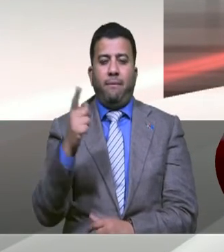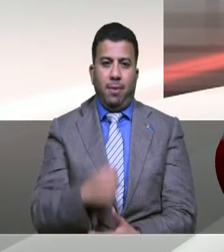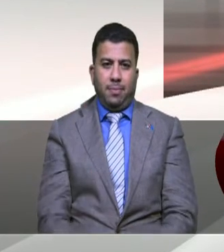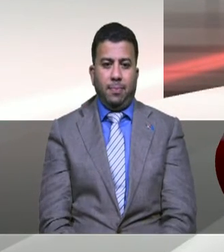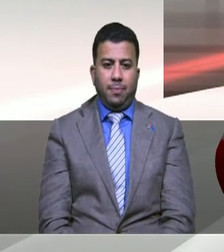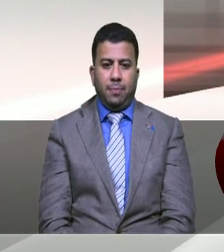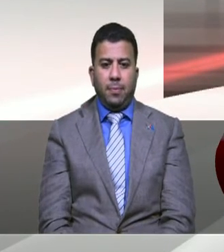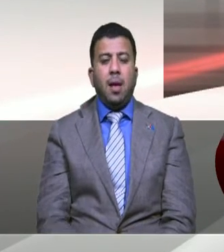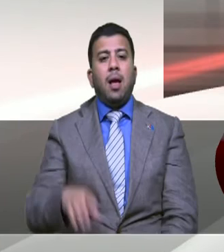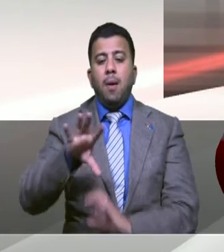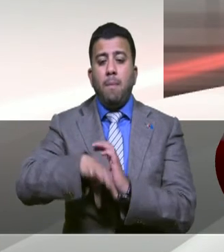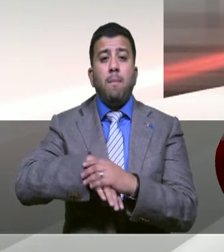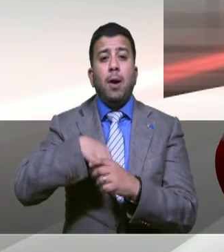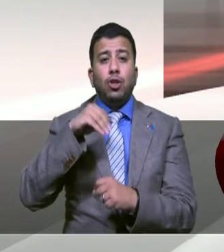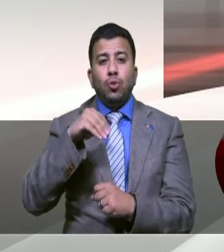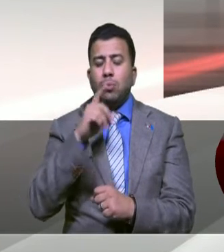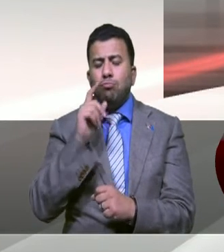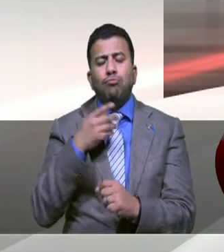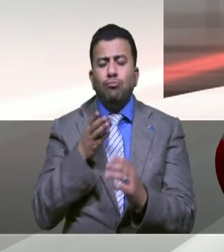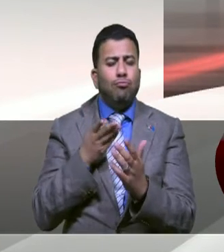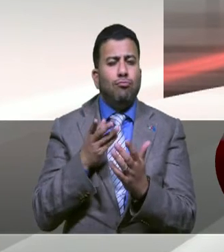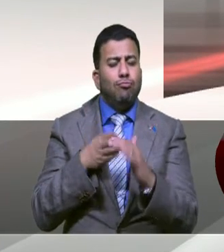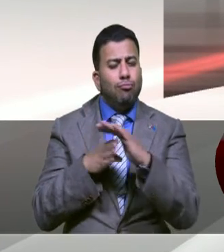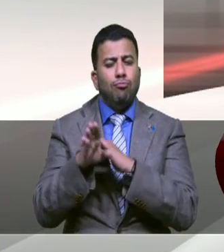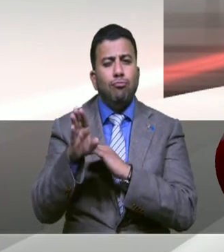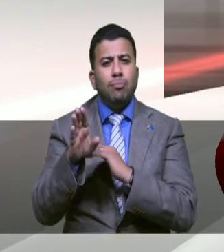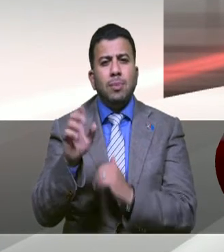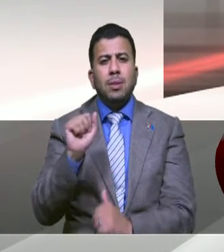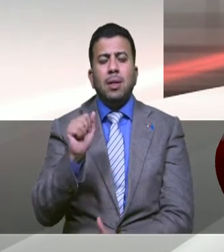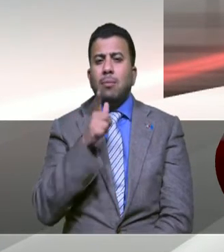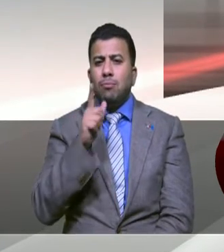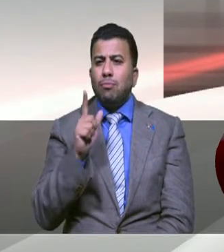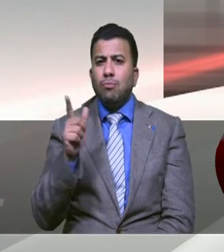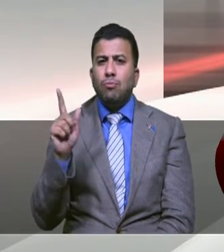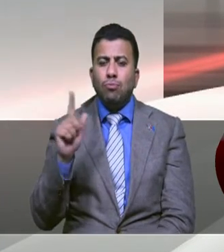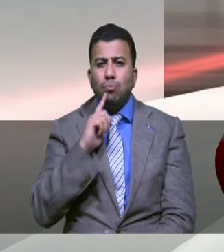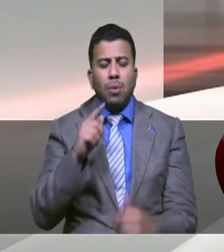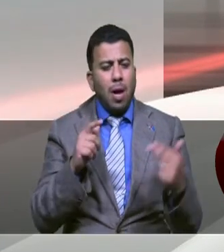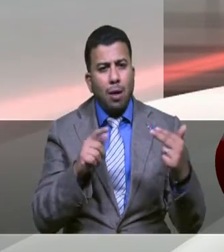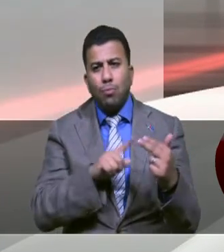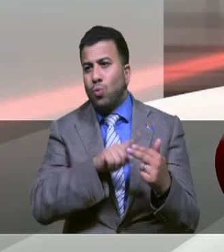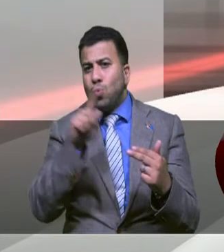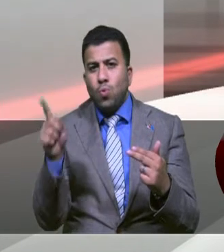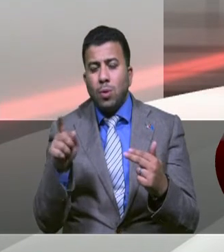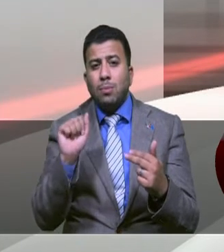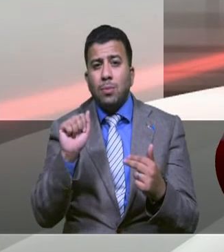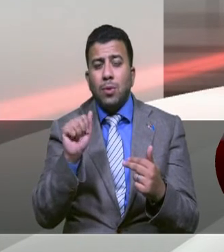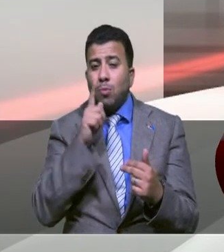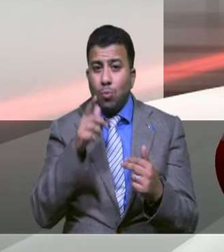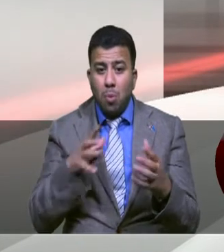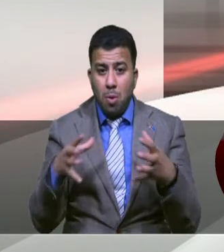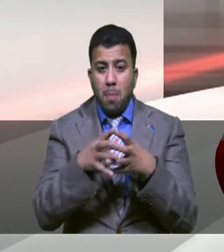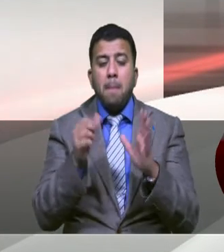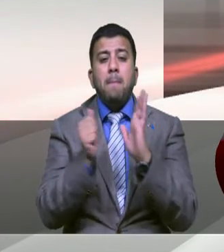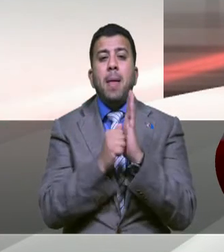فكنت عملت مشروع يعني أدخل من الشمال الغرب إلى الشرق. تدخل الفرقان كلها طويل العمر يعني؟ لا لا،